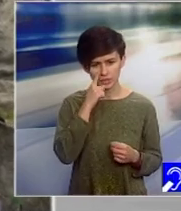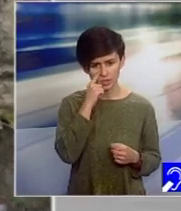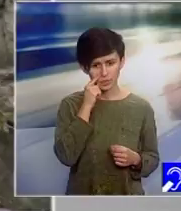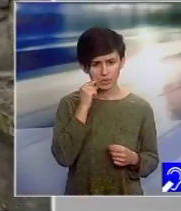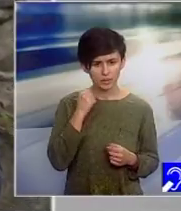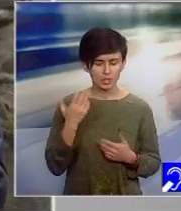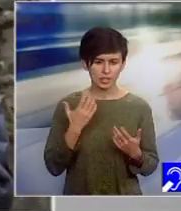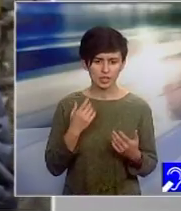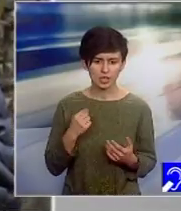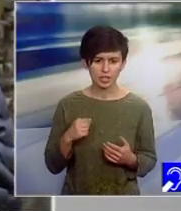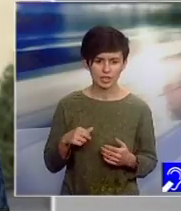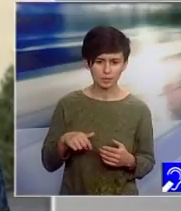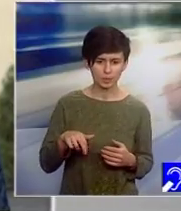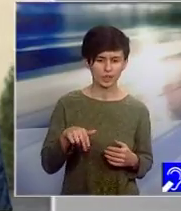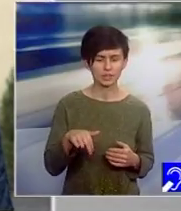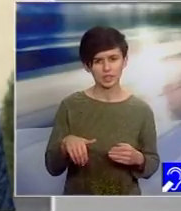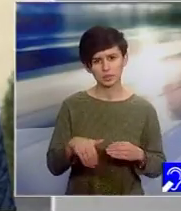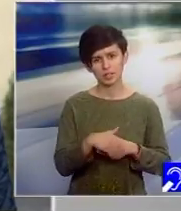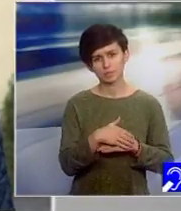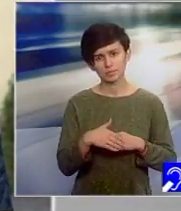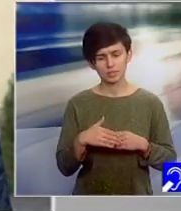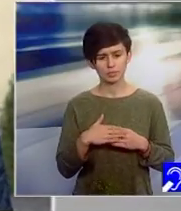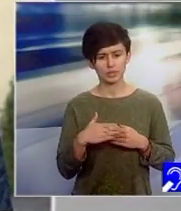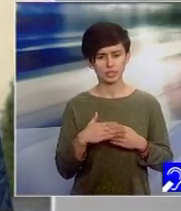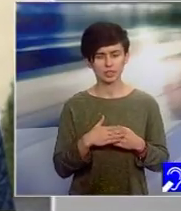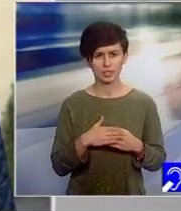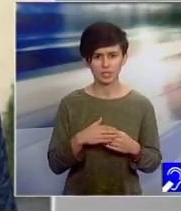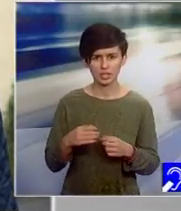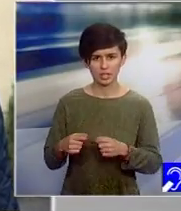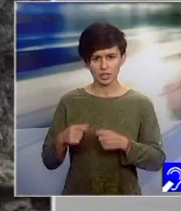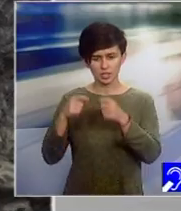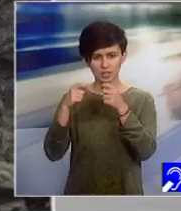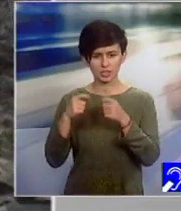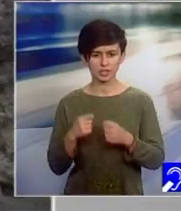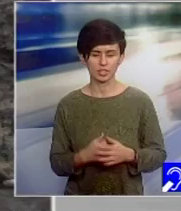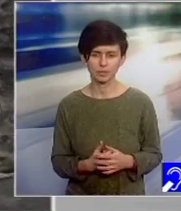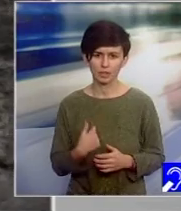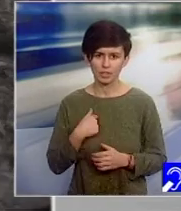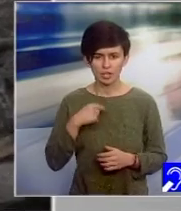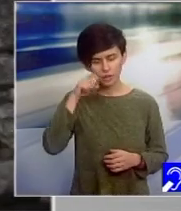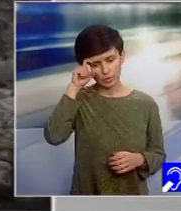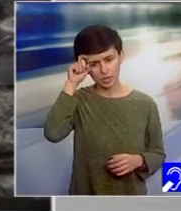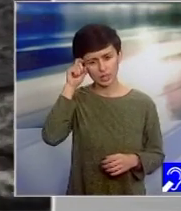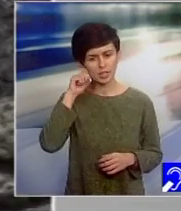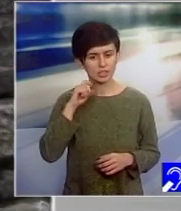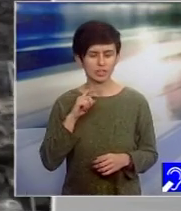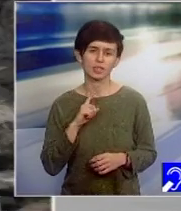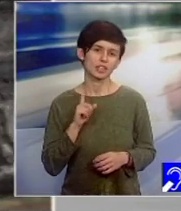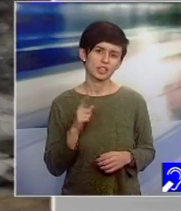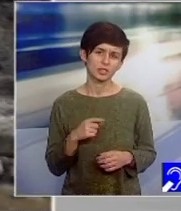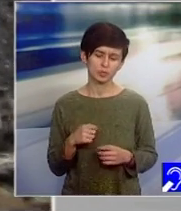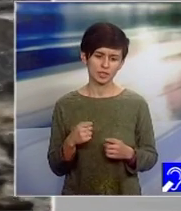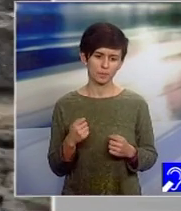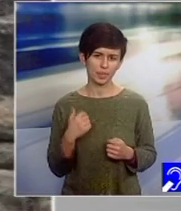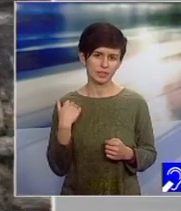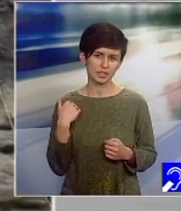lângă clădiri, eu am un slogan, ne împiedicăm de adevăr, ne ridicăm, mergem mai departe, nu ne întrebăm de ce ne-am împiedicat.